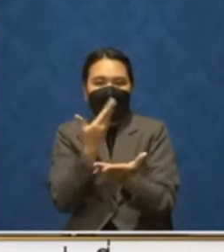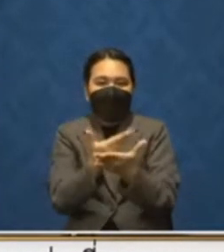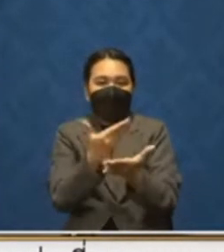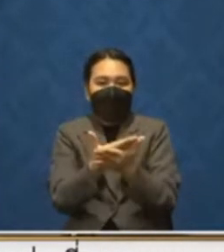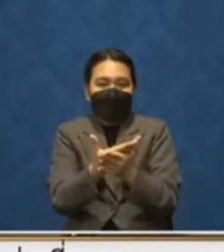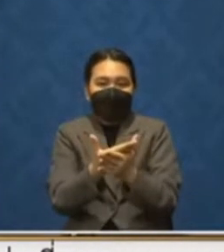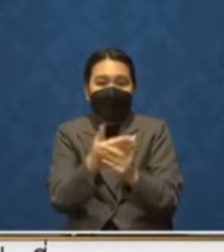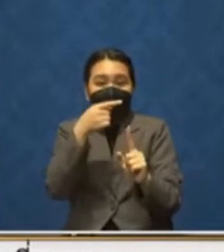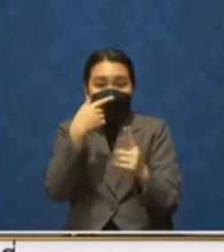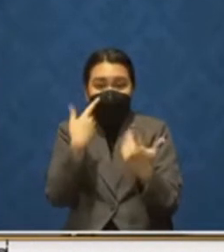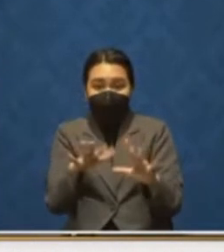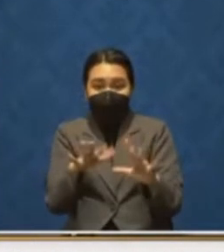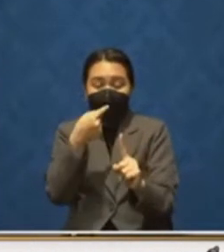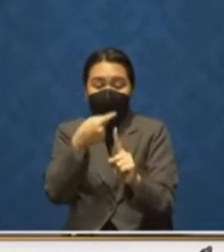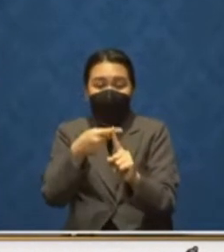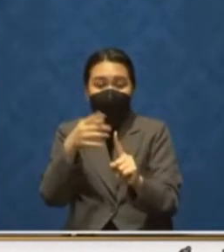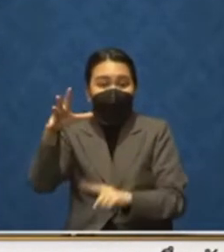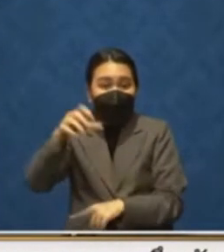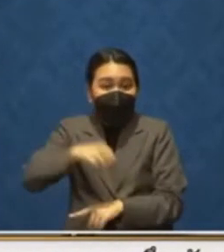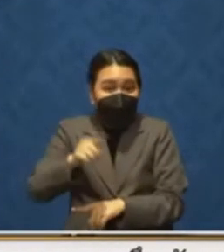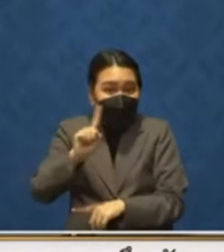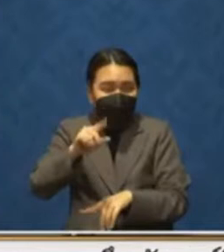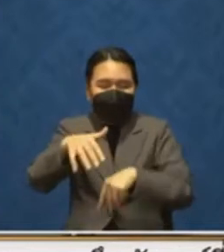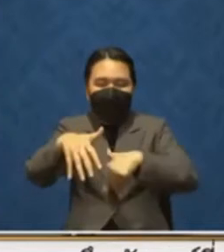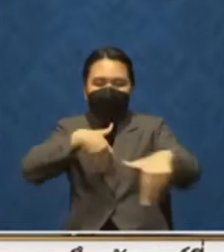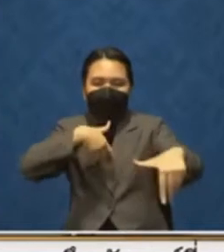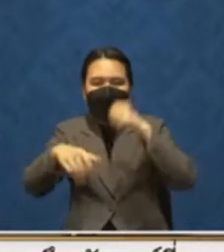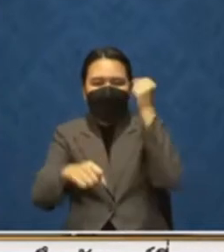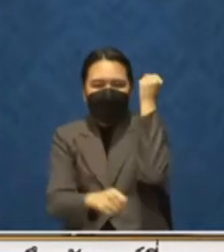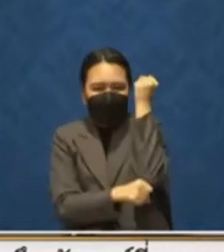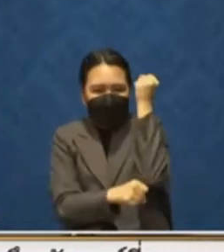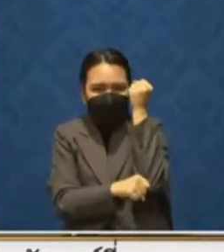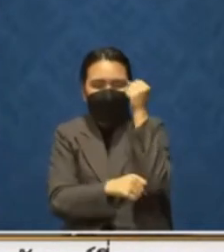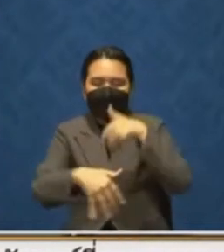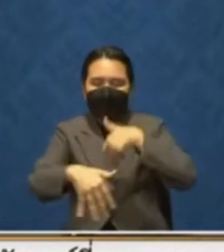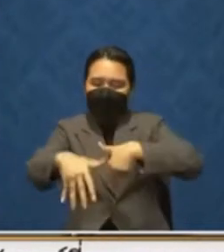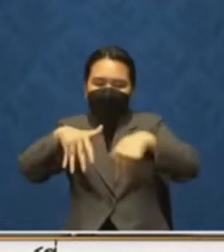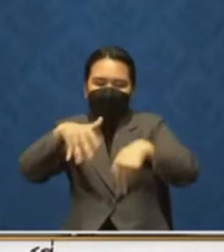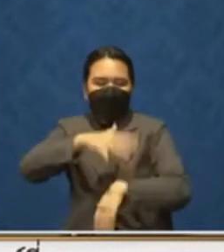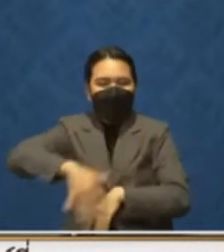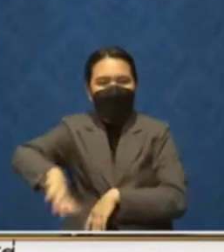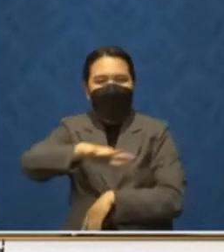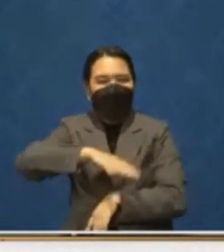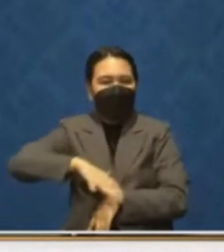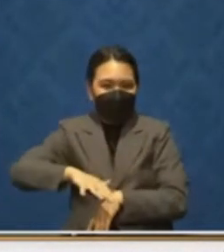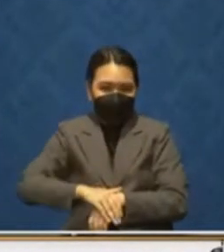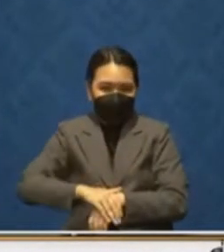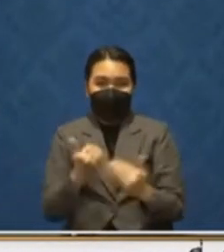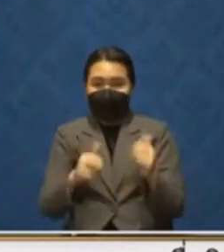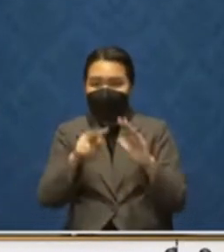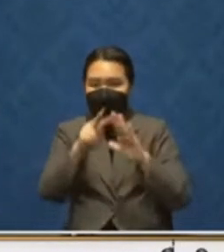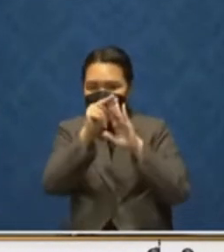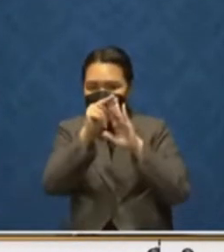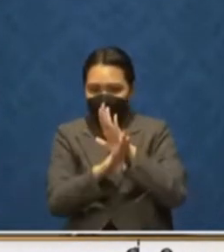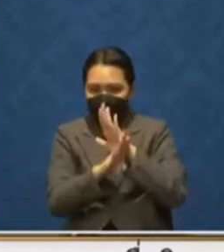ไปชาร์จที่พี่น้องประชาชนคนจนสีดำทั้งแผ่นดินนี่คือนโยบายรอ